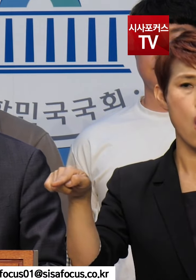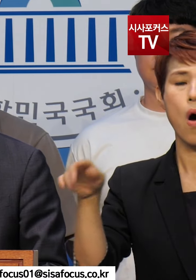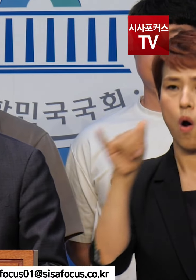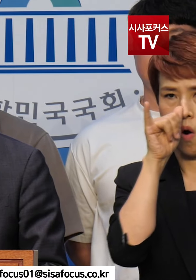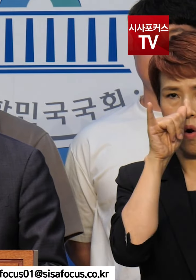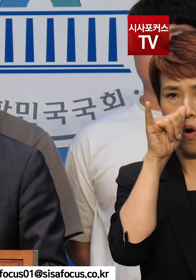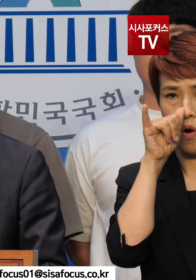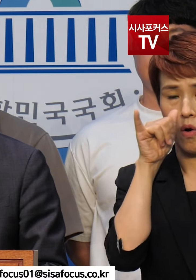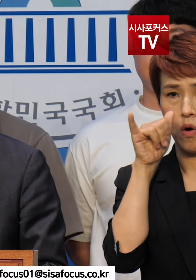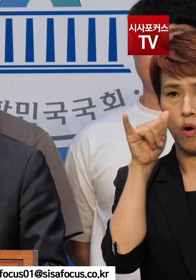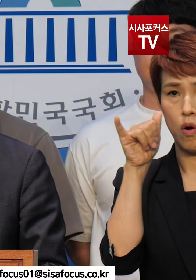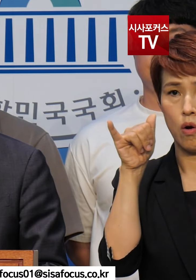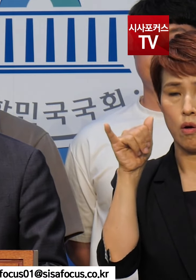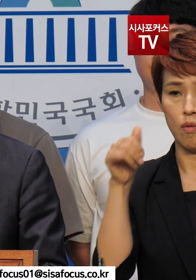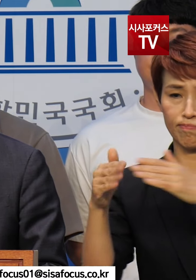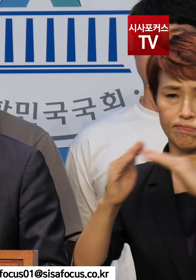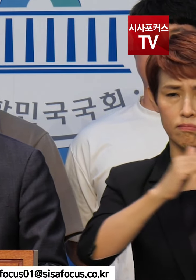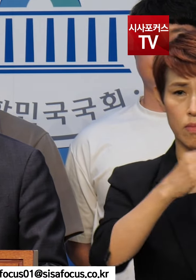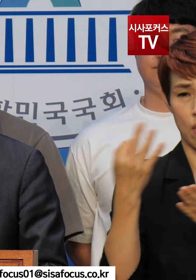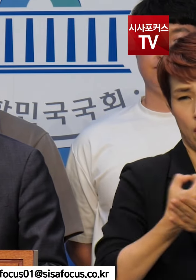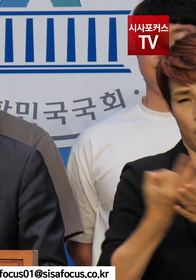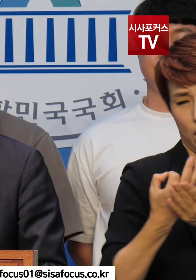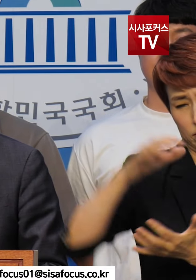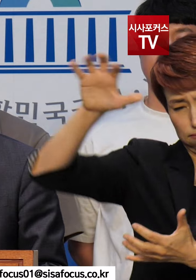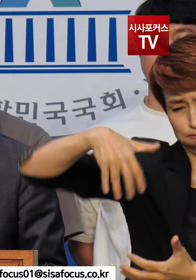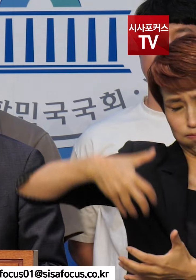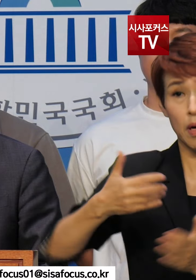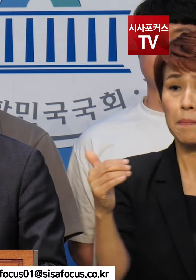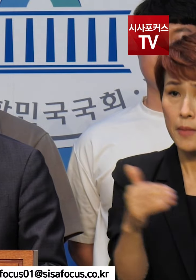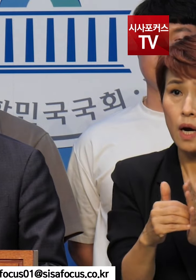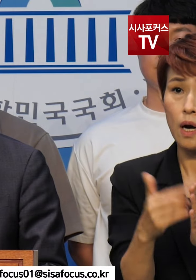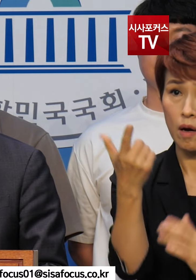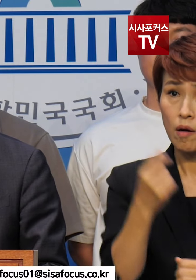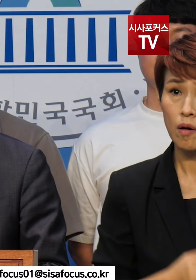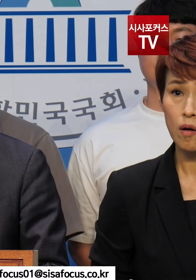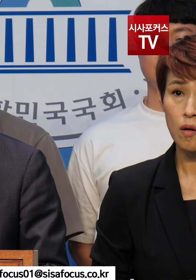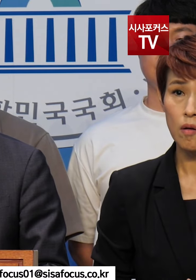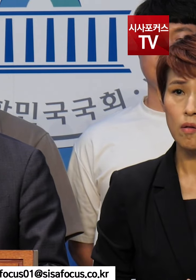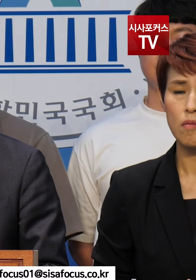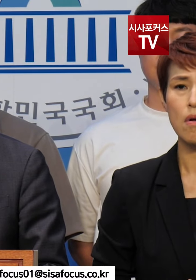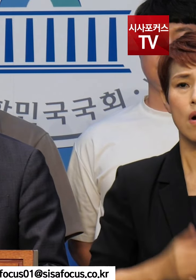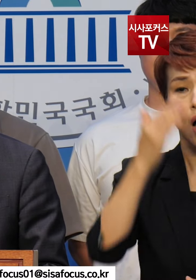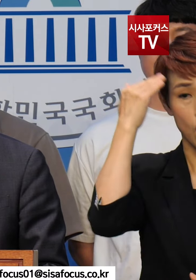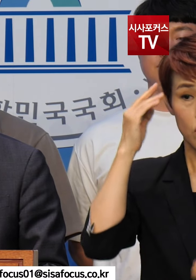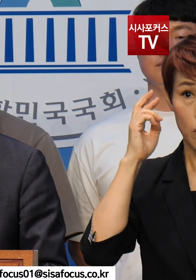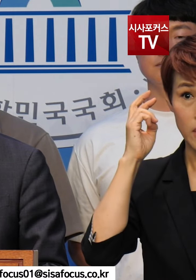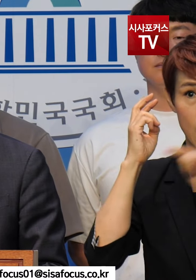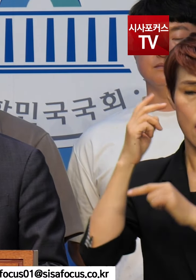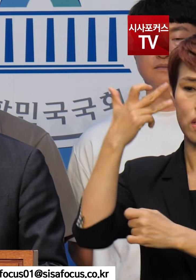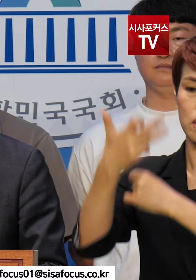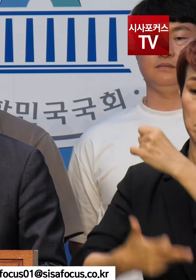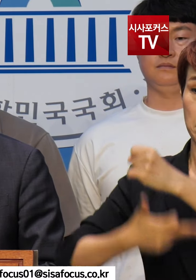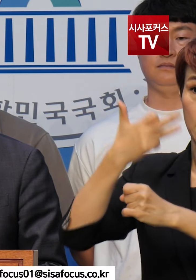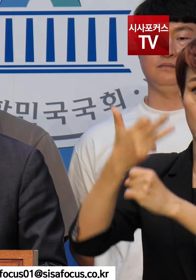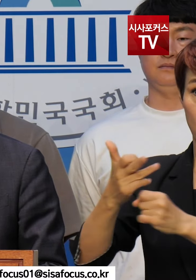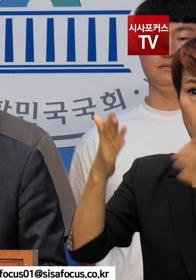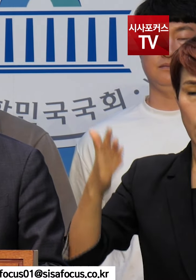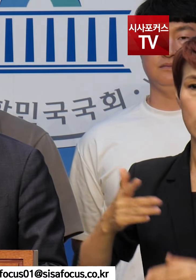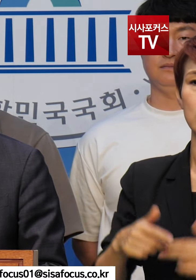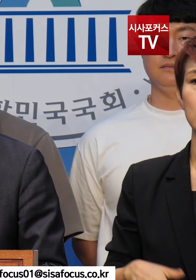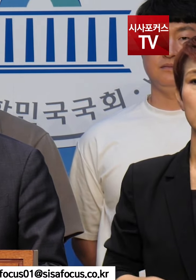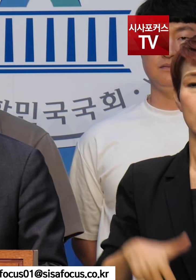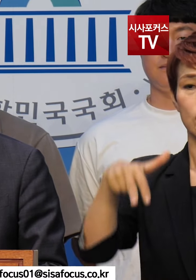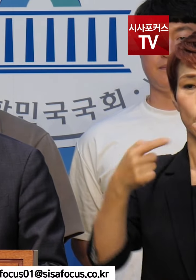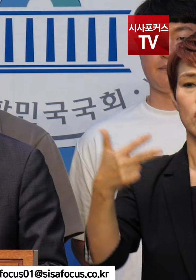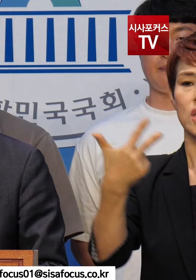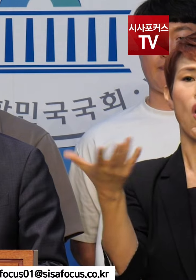한국 니토 옵티칼 공장을 세우고 천문학적인 이윤을 챙겼습니다. 한국 옵티칼 하이테크는 18년 동안 7조 7천억